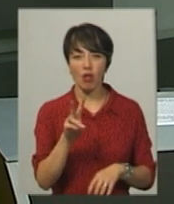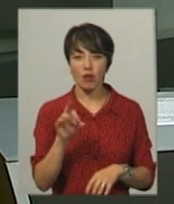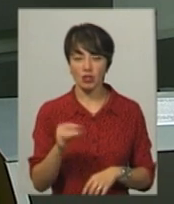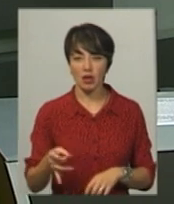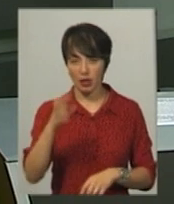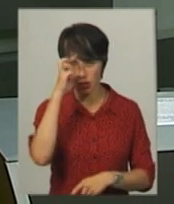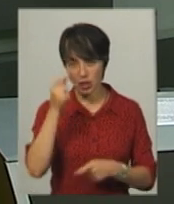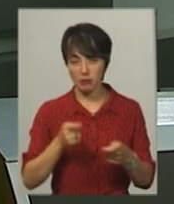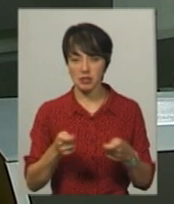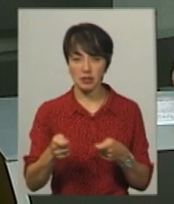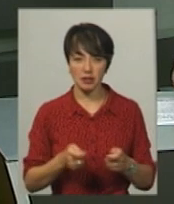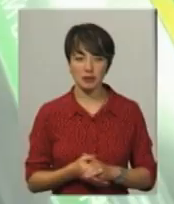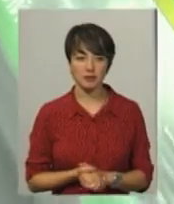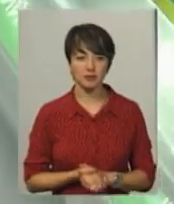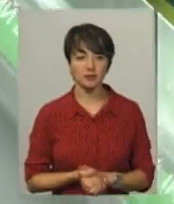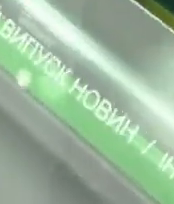райдержадміністрації Володимира Сергійчука.